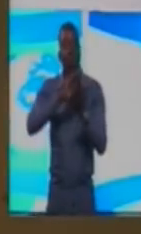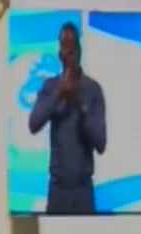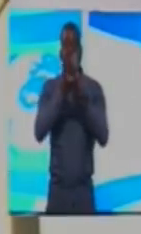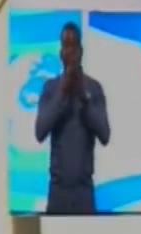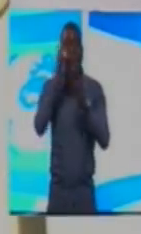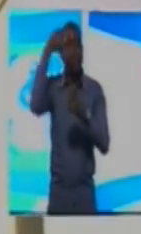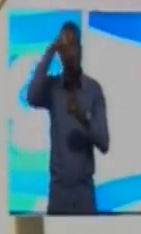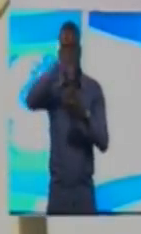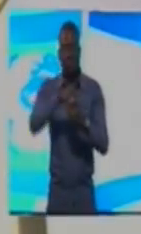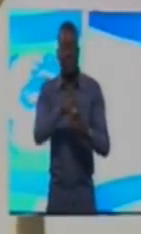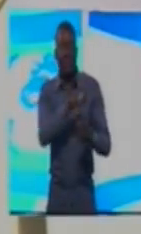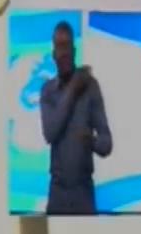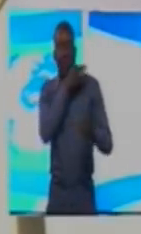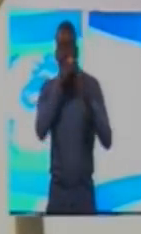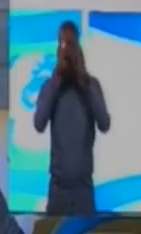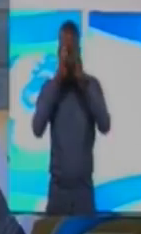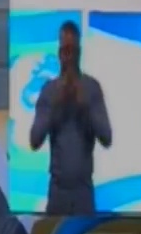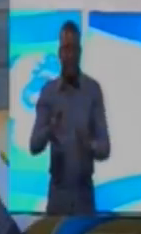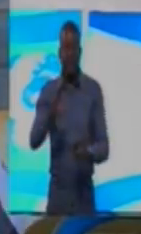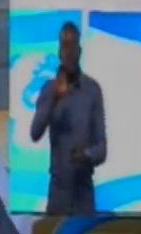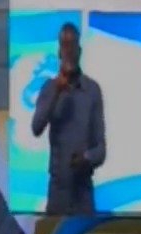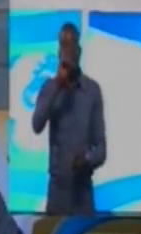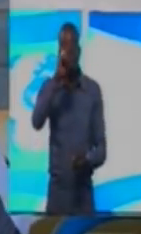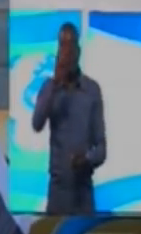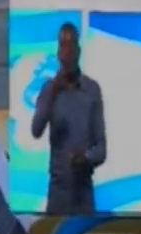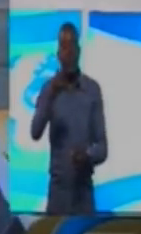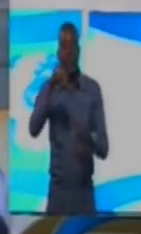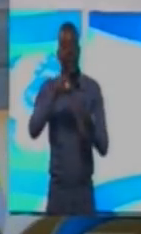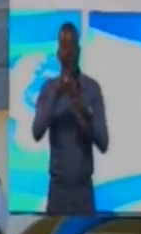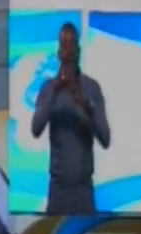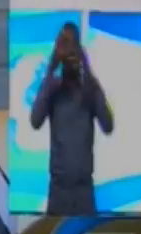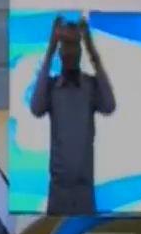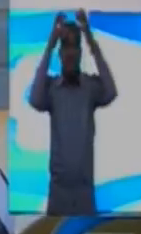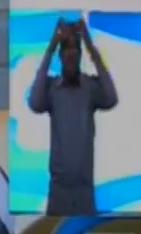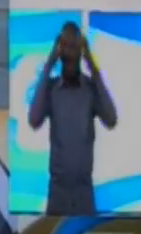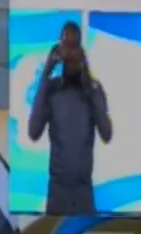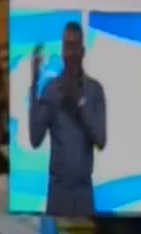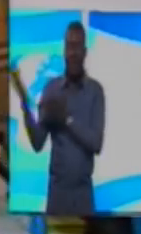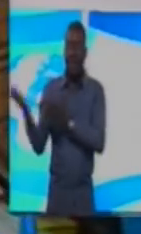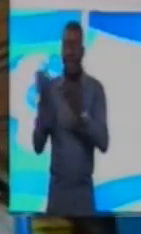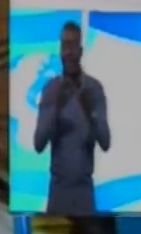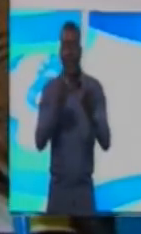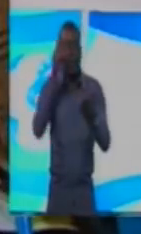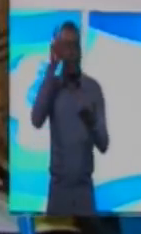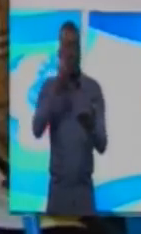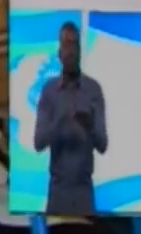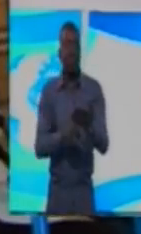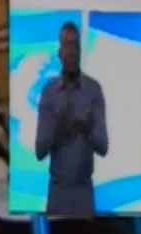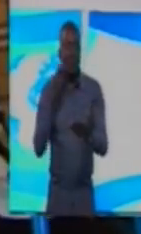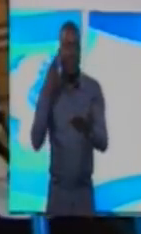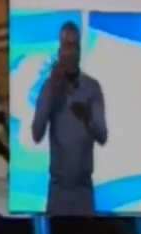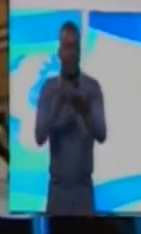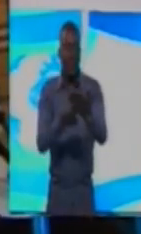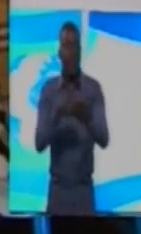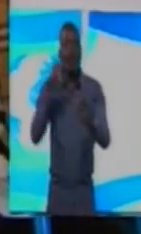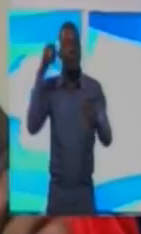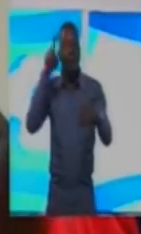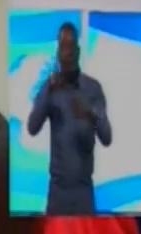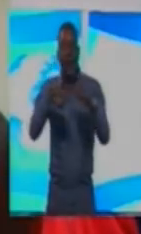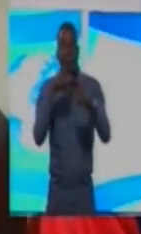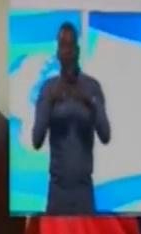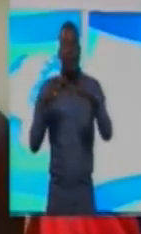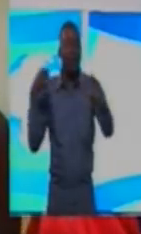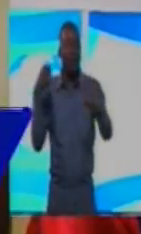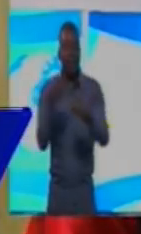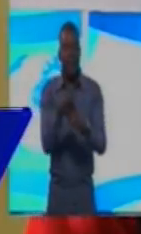sensibiliser les jeunes au respect du code de la route, au port du casque, mais aussi d'apporter les premières assistances en cas de blessés. 10